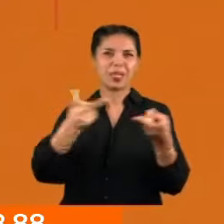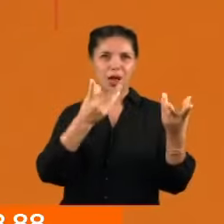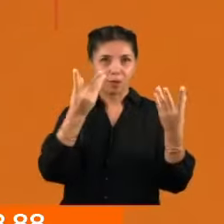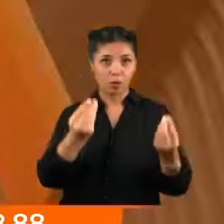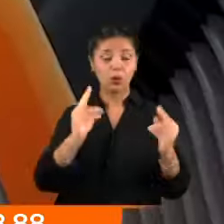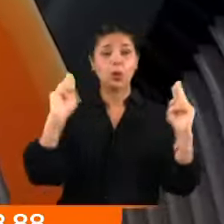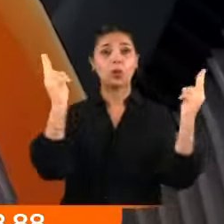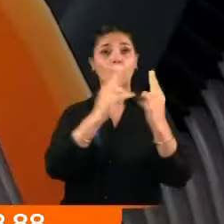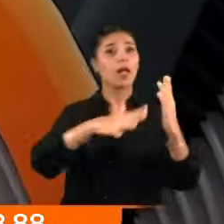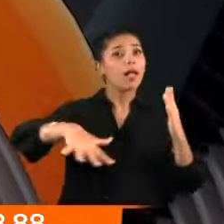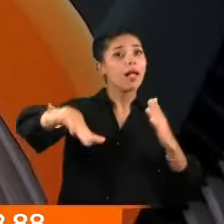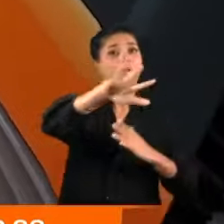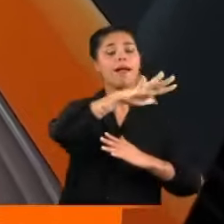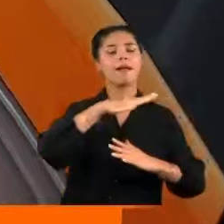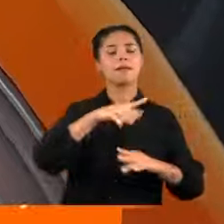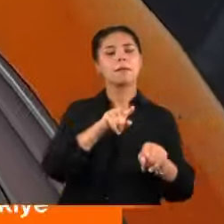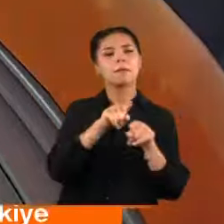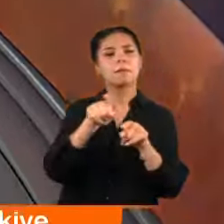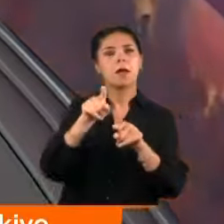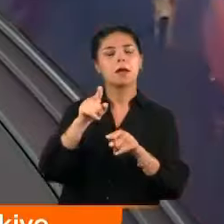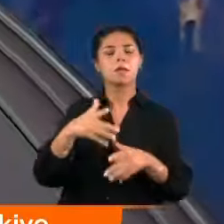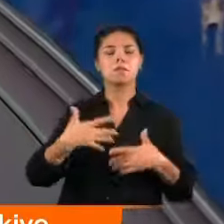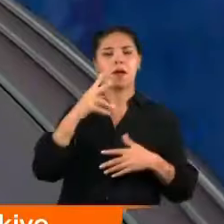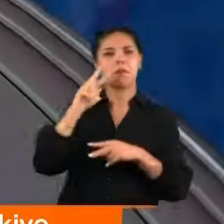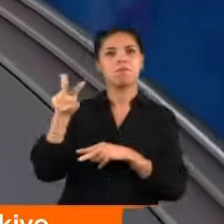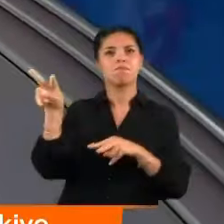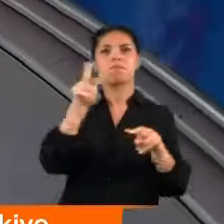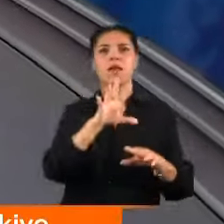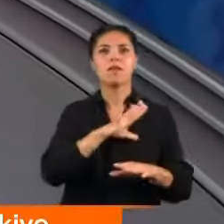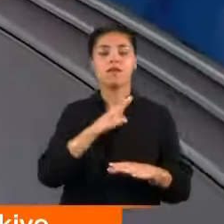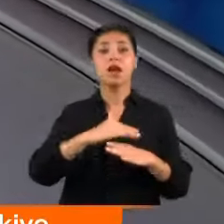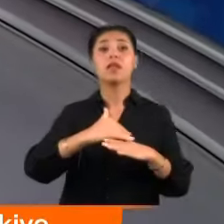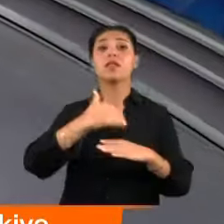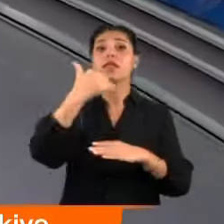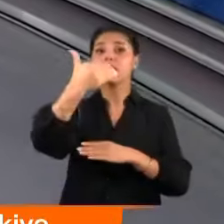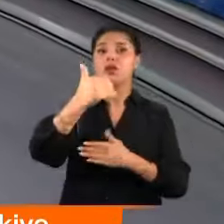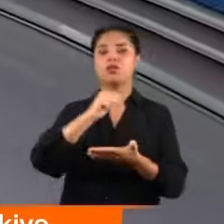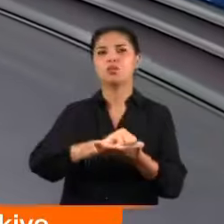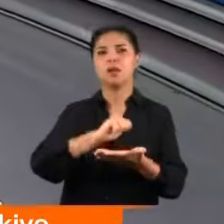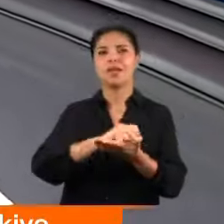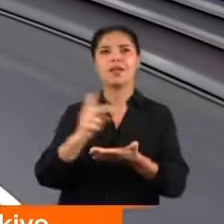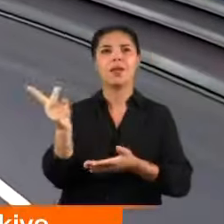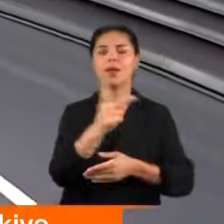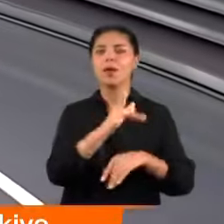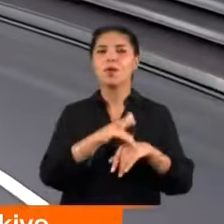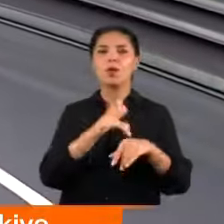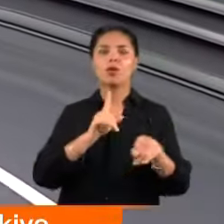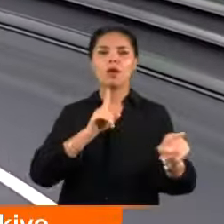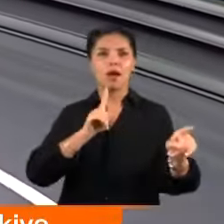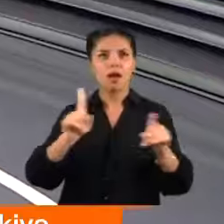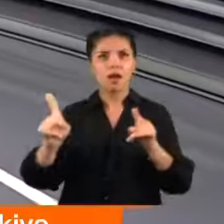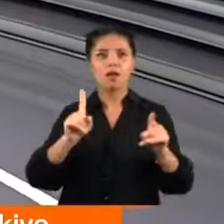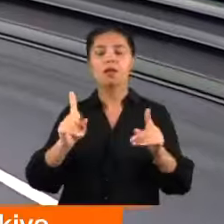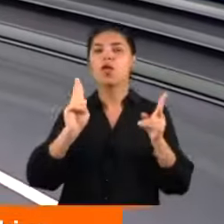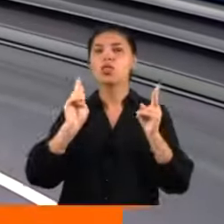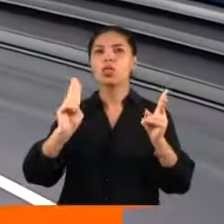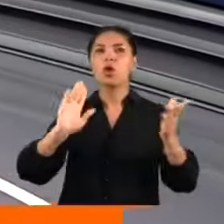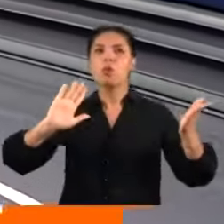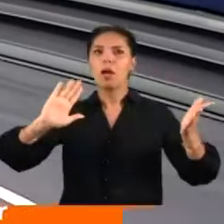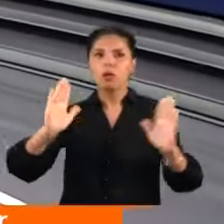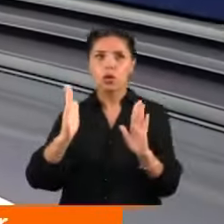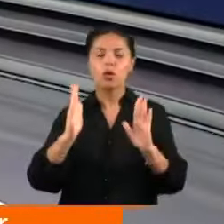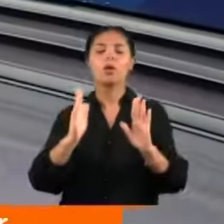o ziyareti dakika dakika takip etti. Dış basın iki ülke arasında yaşanan normalleşme adımlarını manşetlerine